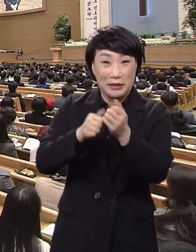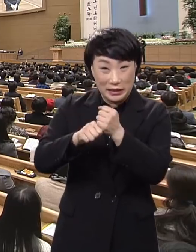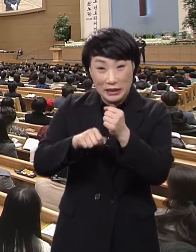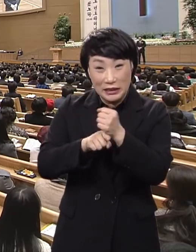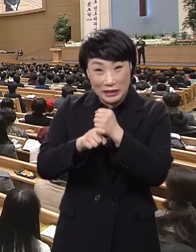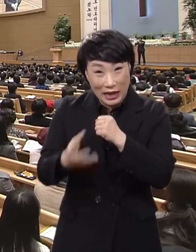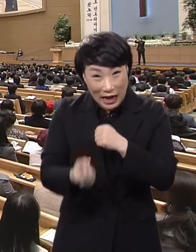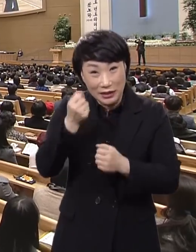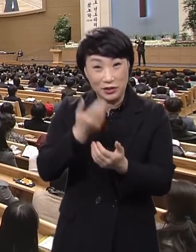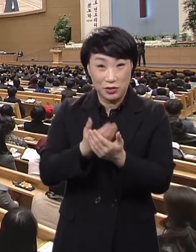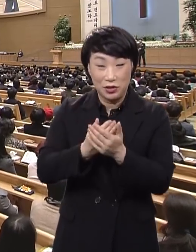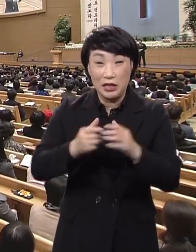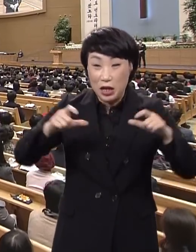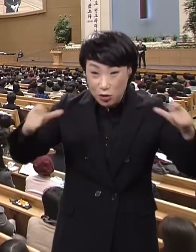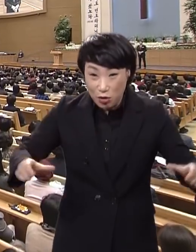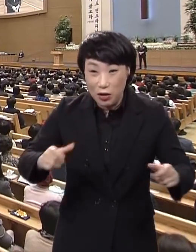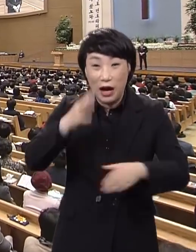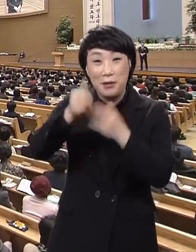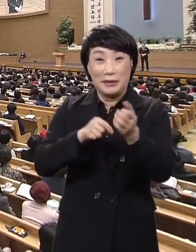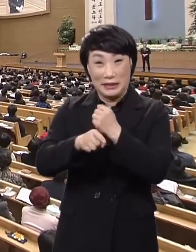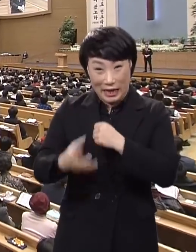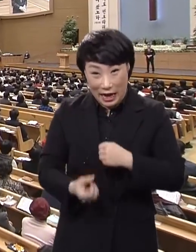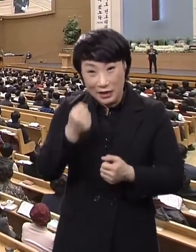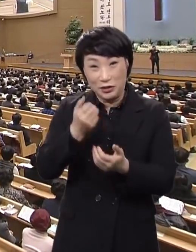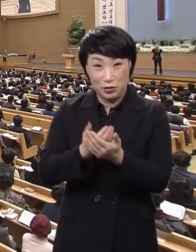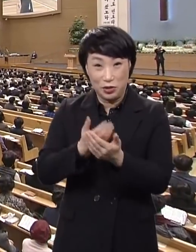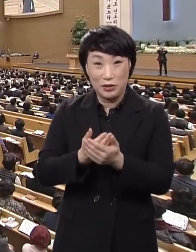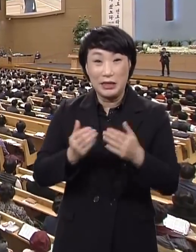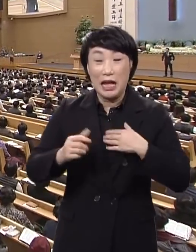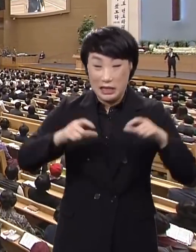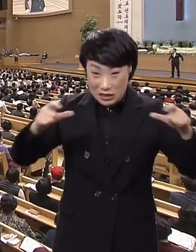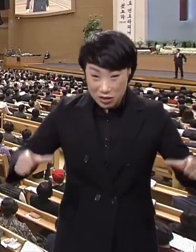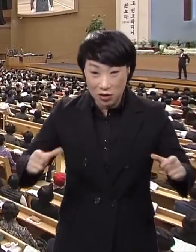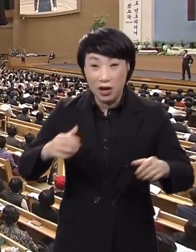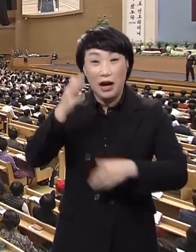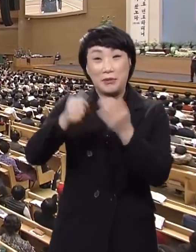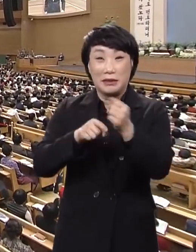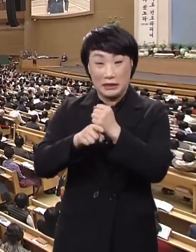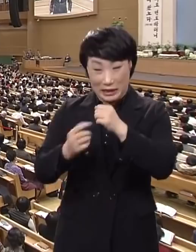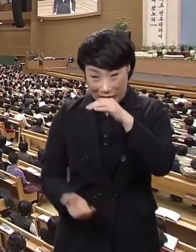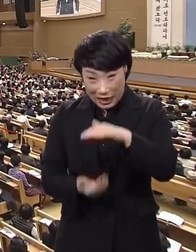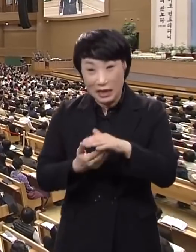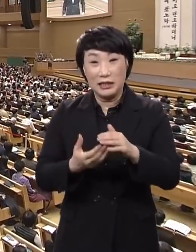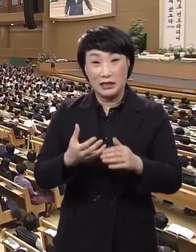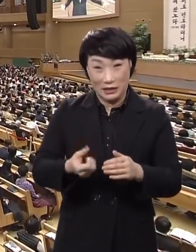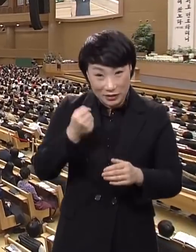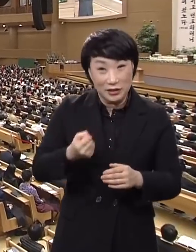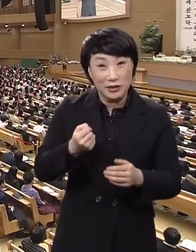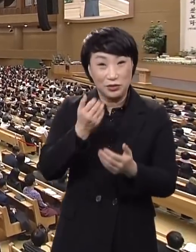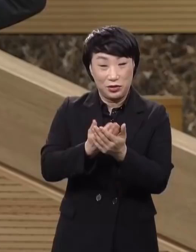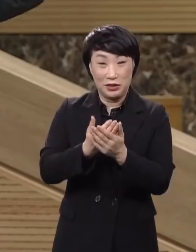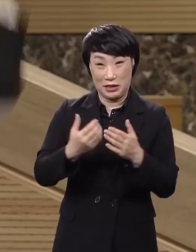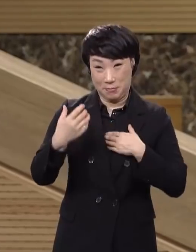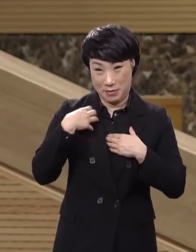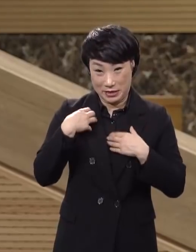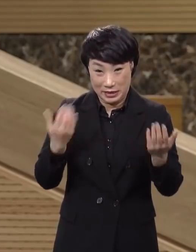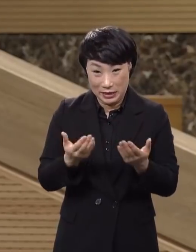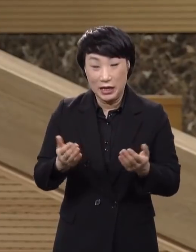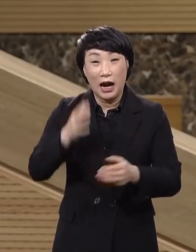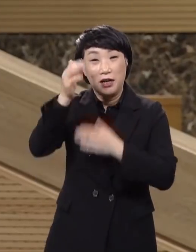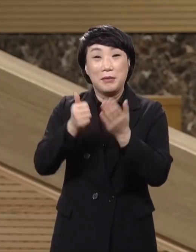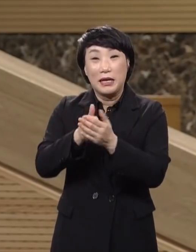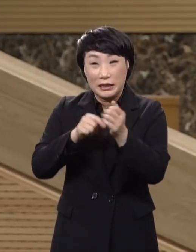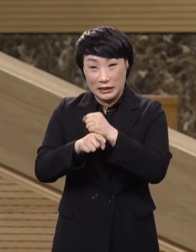하옵소서. 내 교구에서 수태되게 하옵소서. 내 지역에서 수태되게 하옵소서. 내가 맡은 사역에서